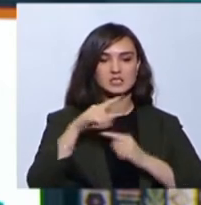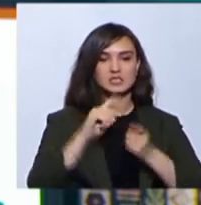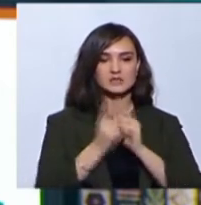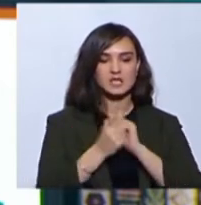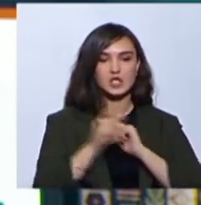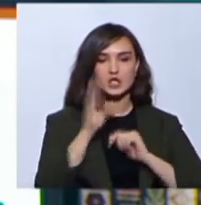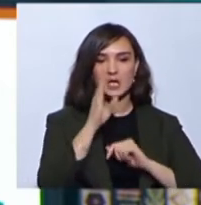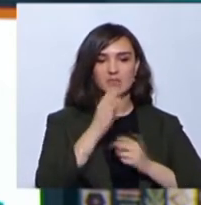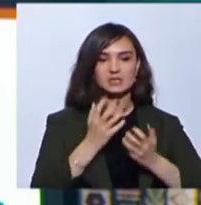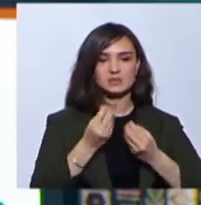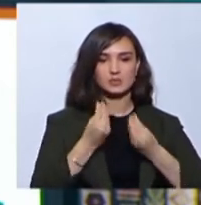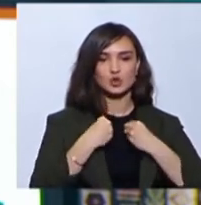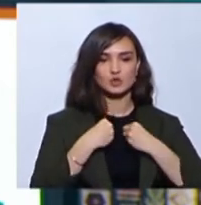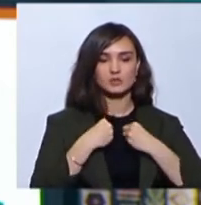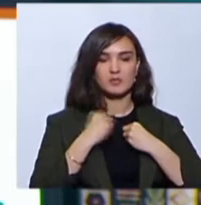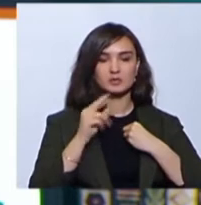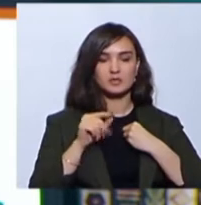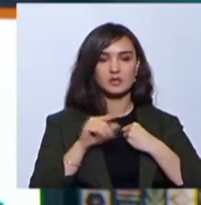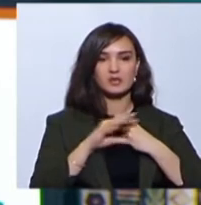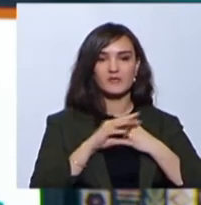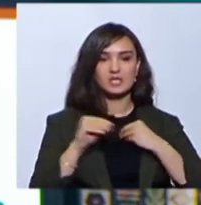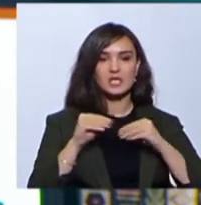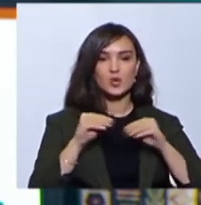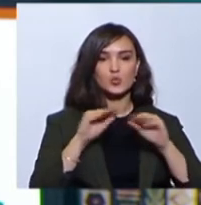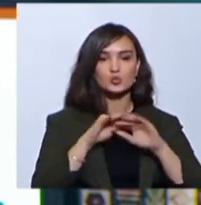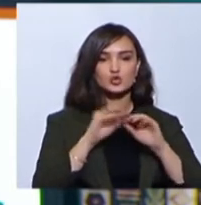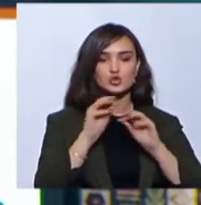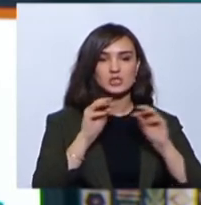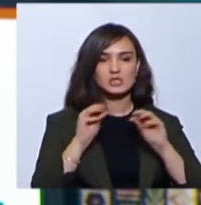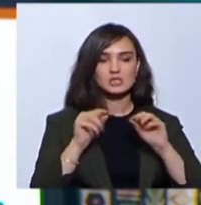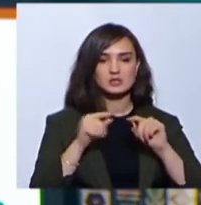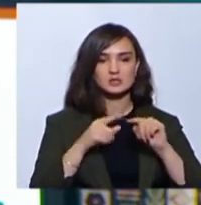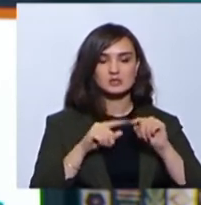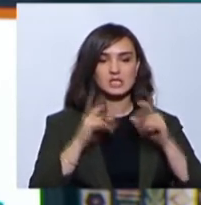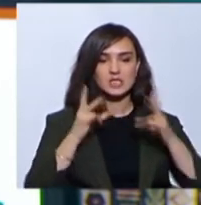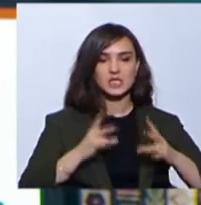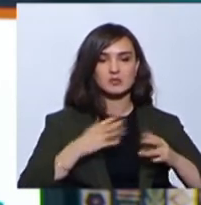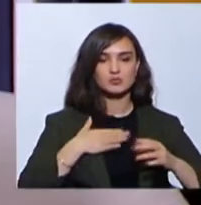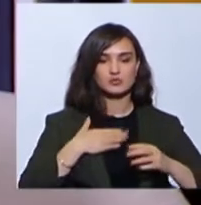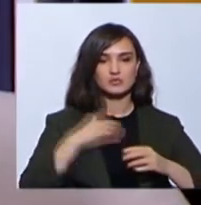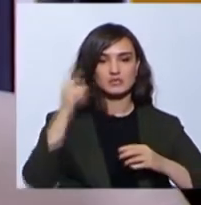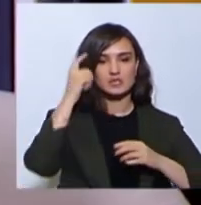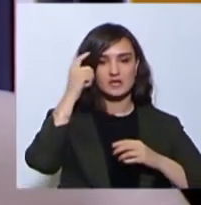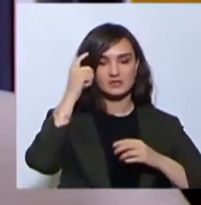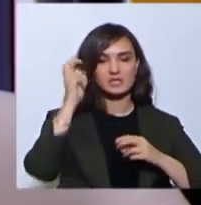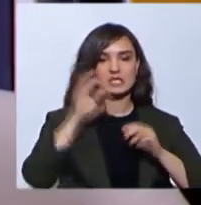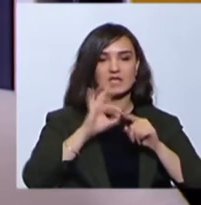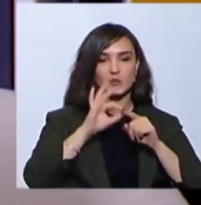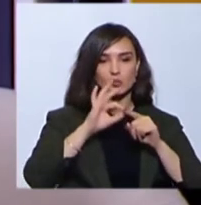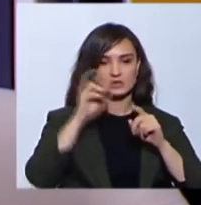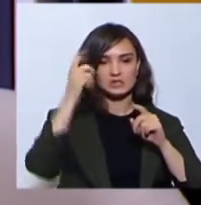ჟანგბადის მიწოდება და რა თქმა უნდა ეს ყველა უჯრედს აზარალებს და უპირველეს ყოვლისა აზარალებს ჩვენს თავისთვის და ნერვულ